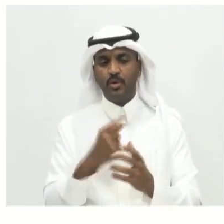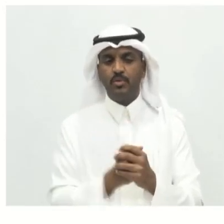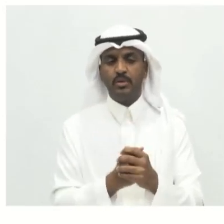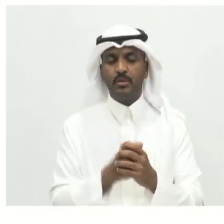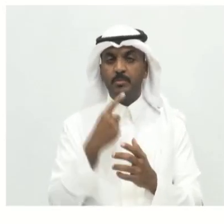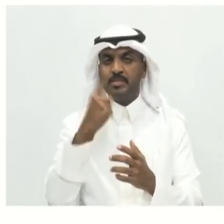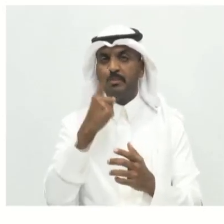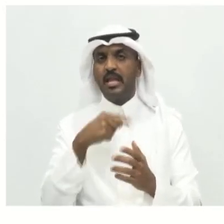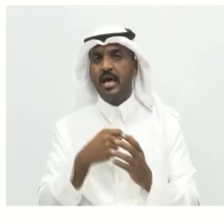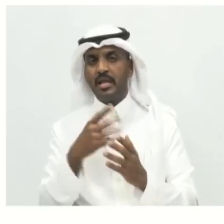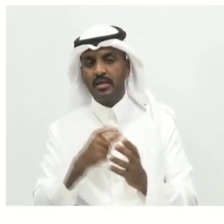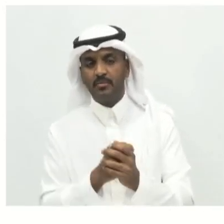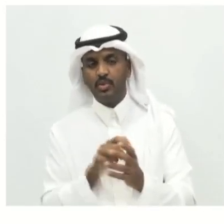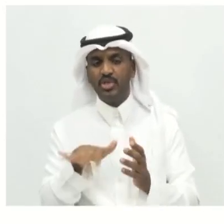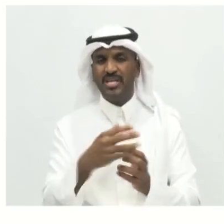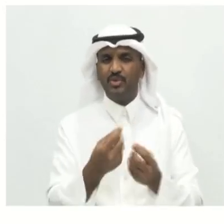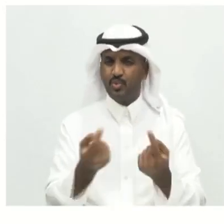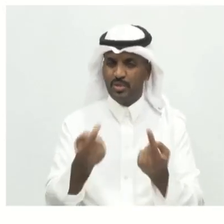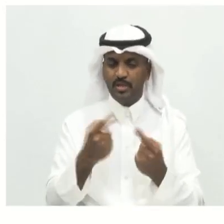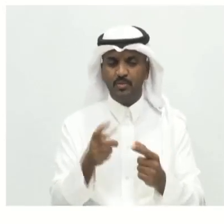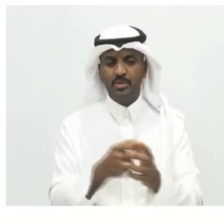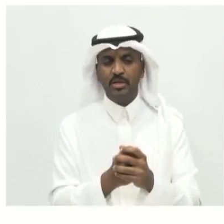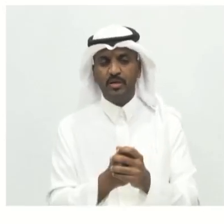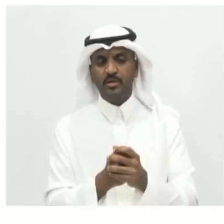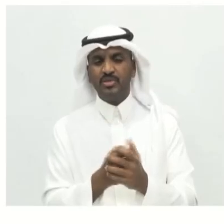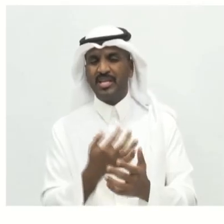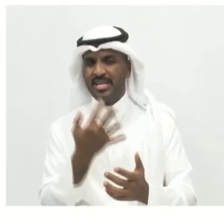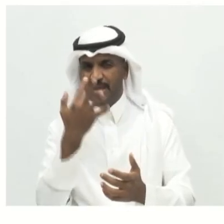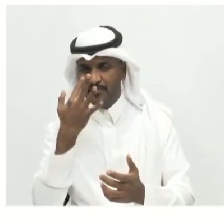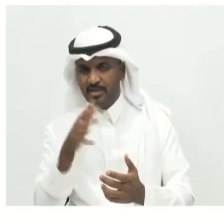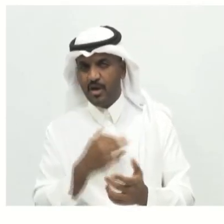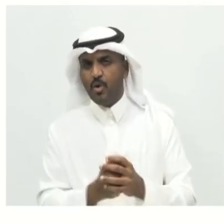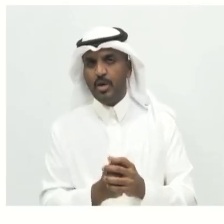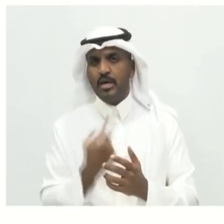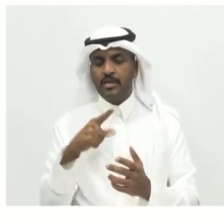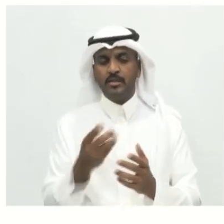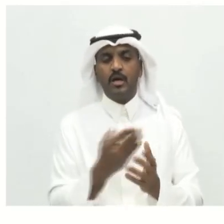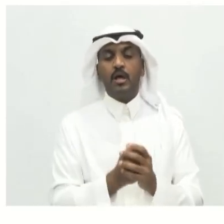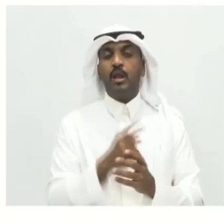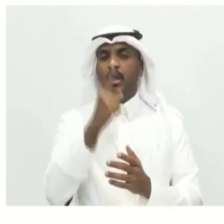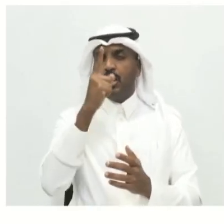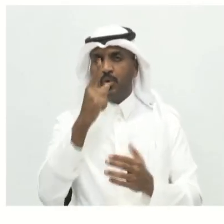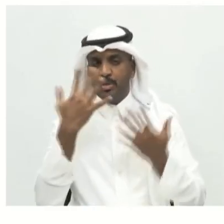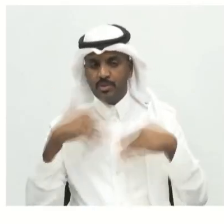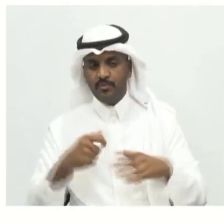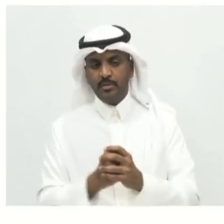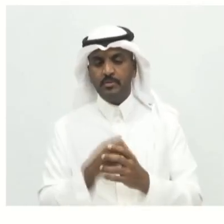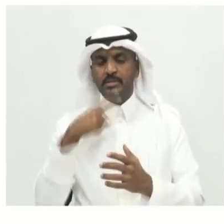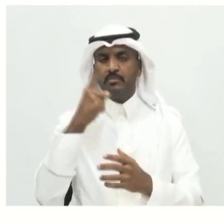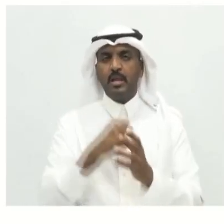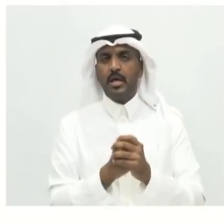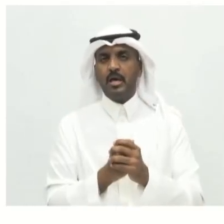بسم الله ارقيك من كل شيء يؤذيك من شر كل نفس او عين حاسد الله يشفيك بسم الله